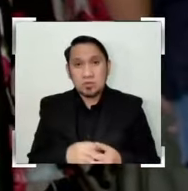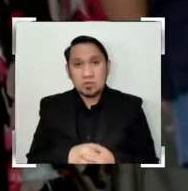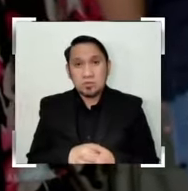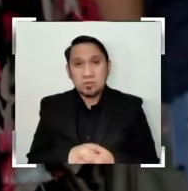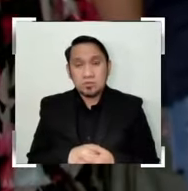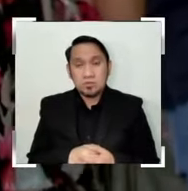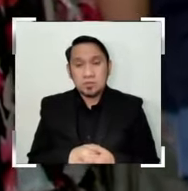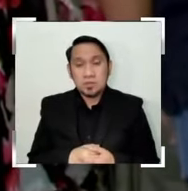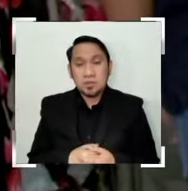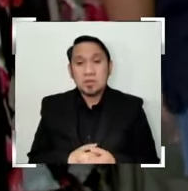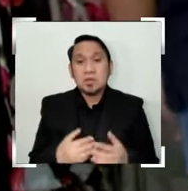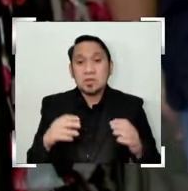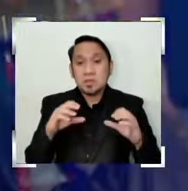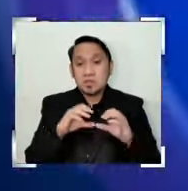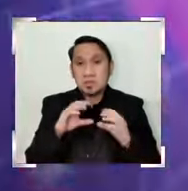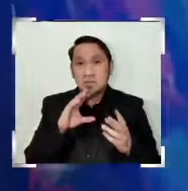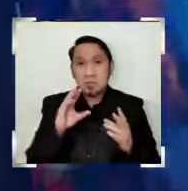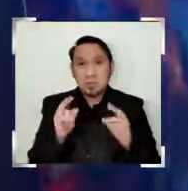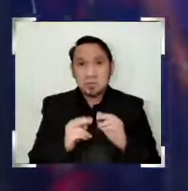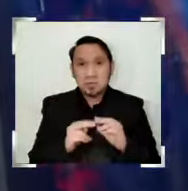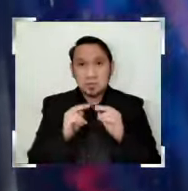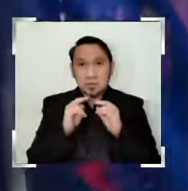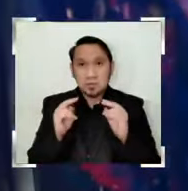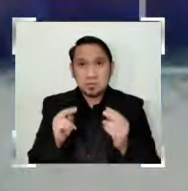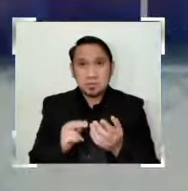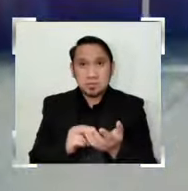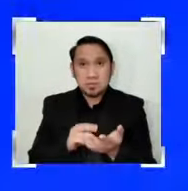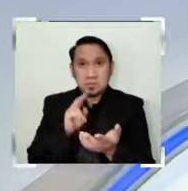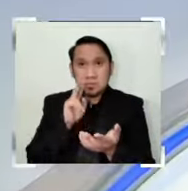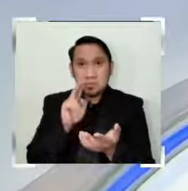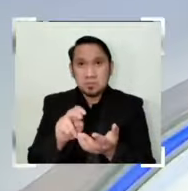GMA Integrated News, Joseph Morong ang inyong saksi.